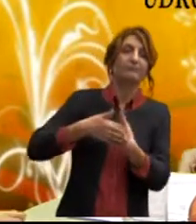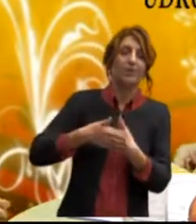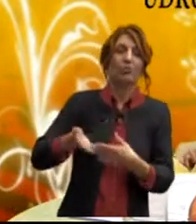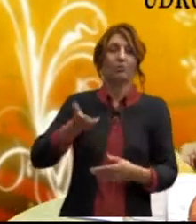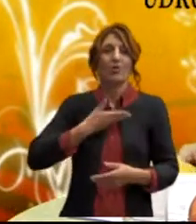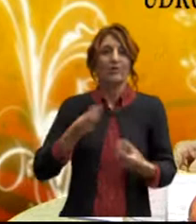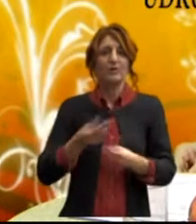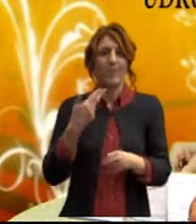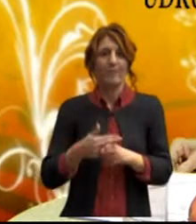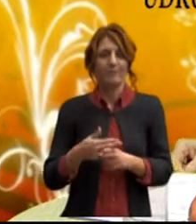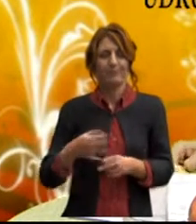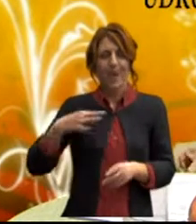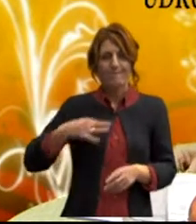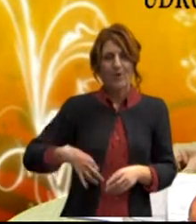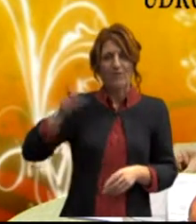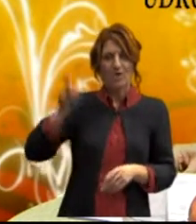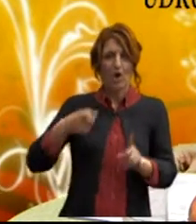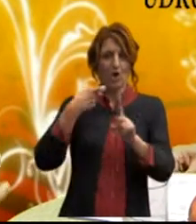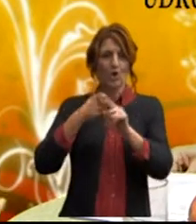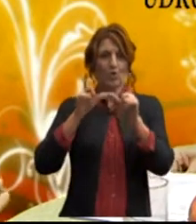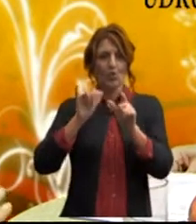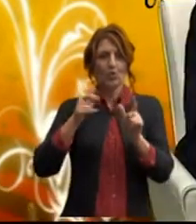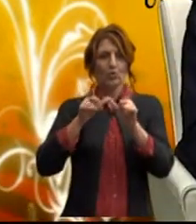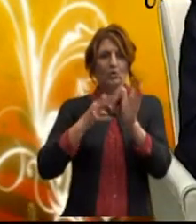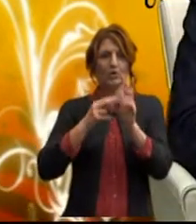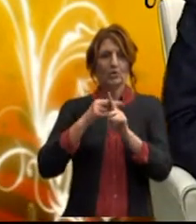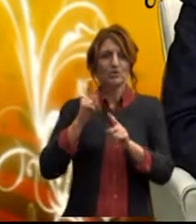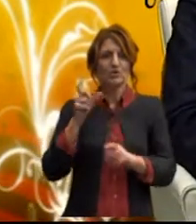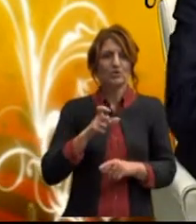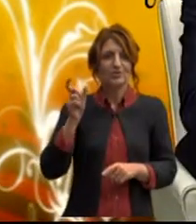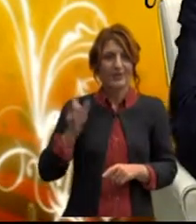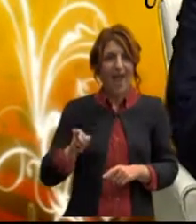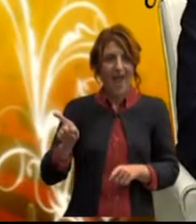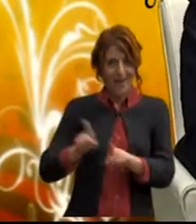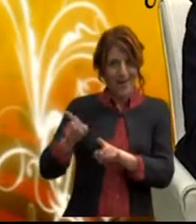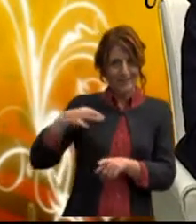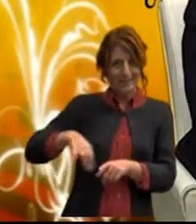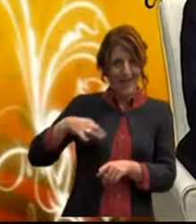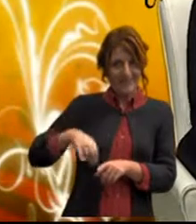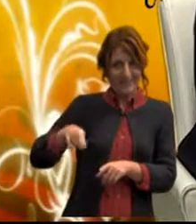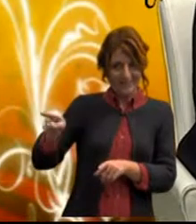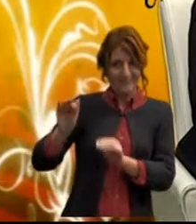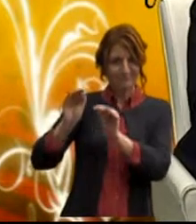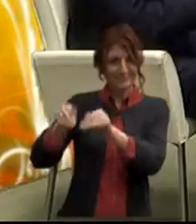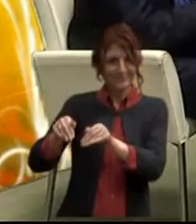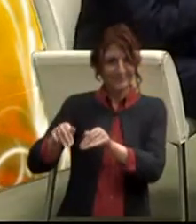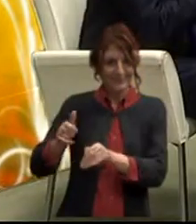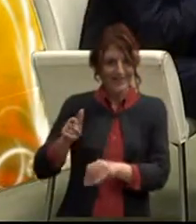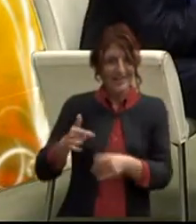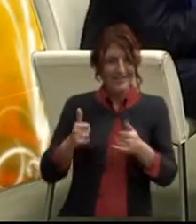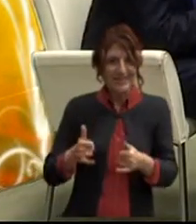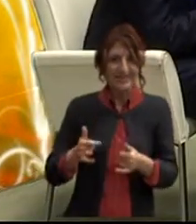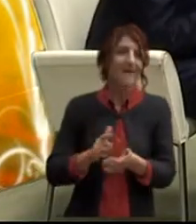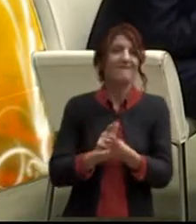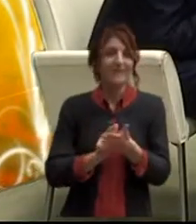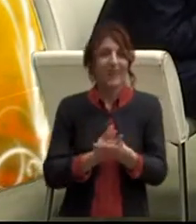je jednom imao jedno predavanje, pa je kazao... On je vaš predsjednički kandidat. Sad ću ja malo vas provocirati. Šta vi mislite, je li vrijeme, dakle, da